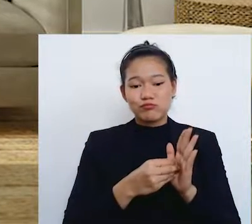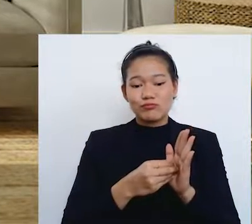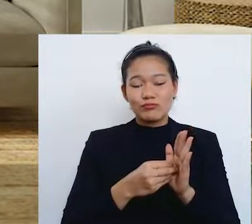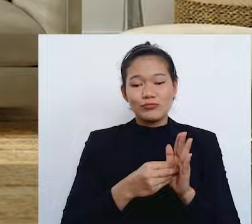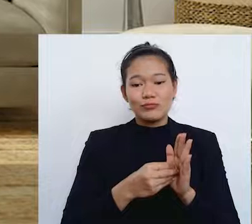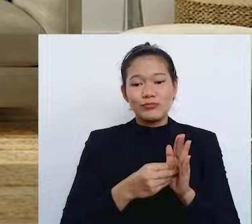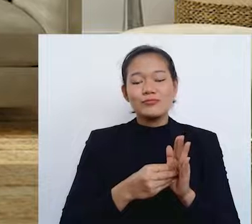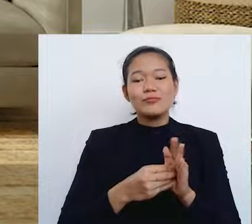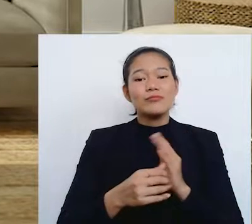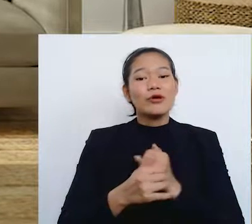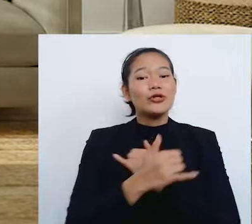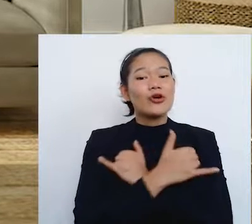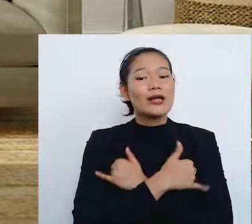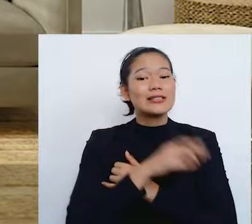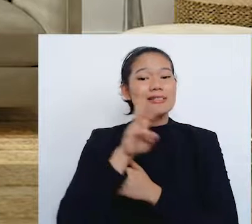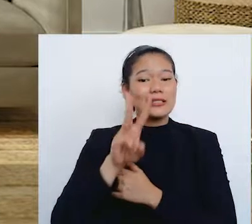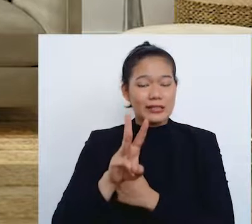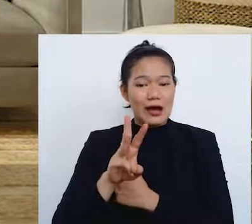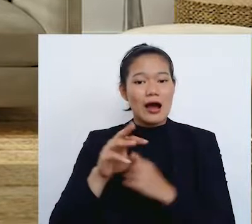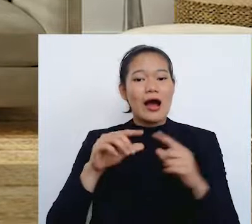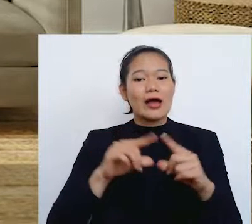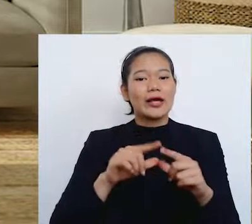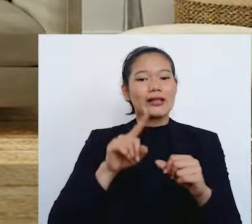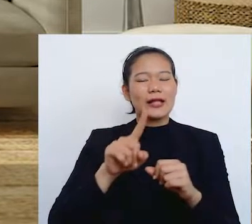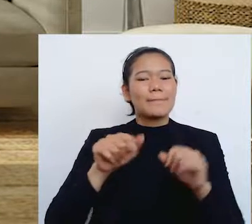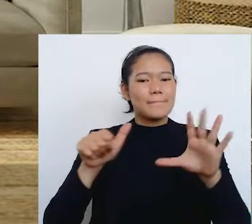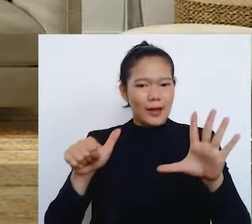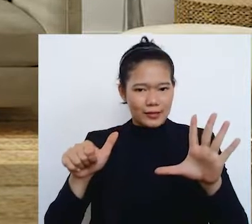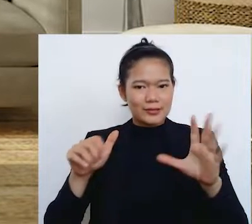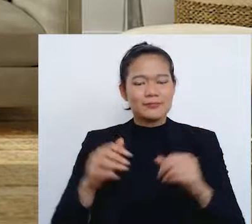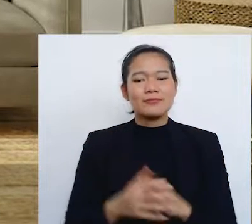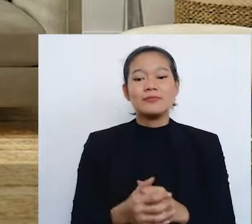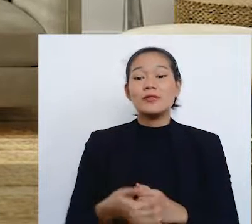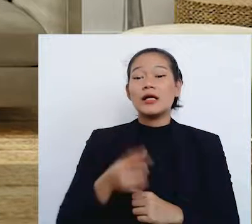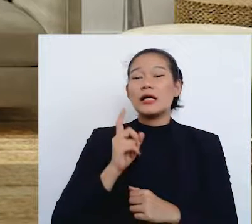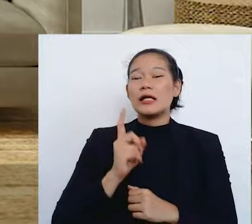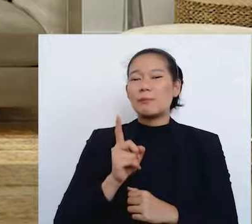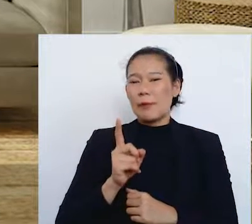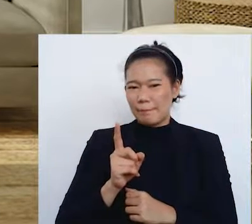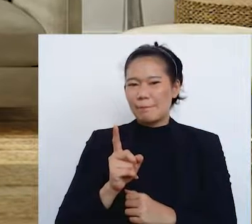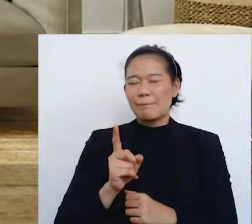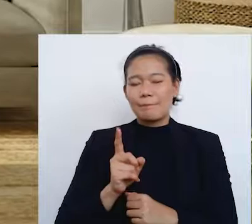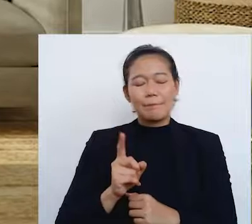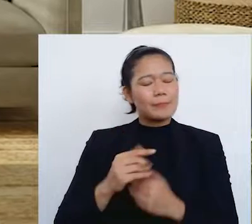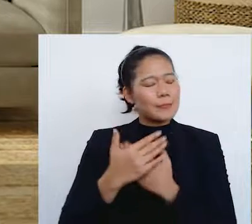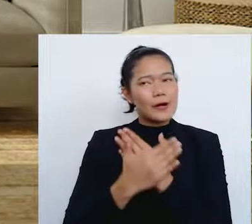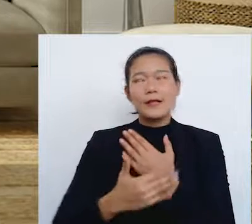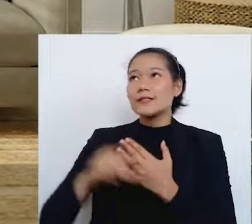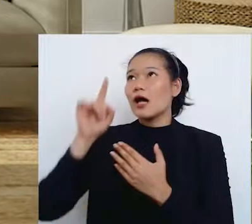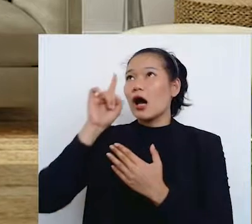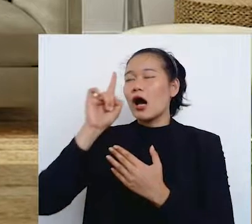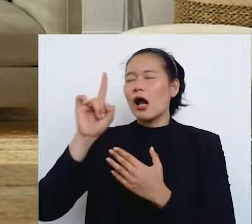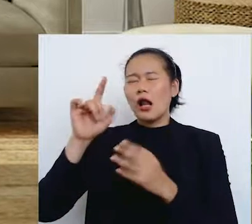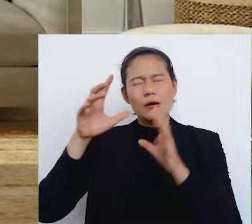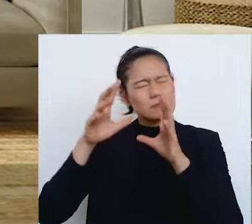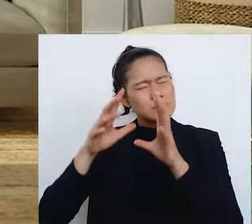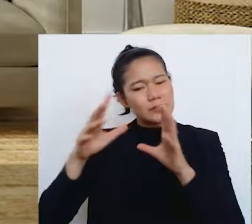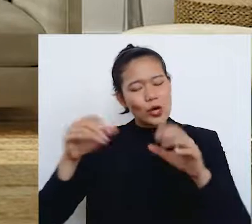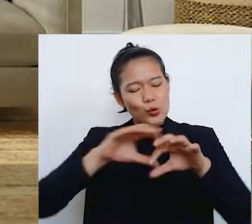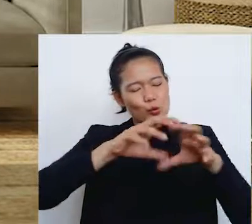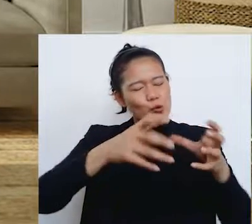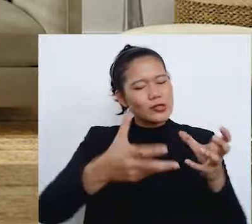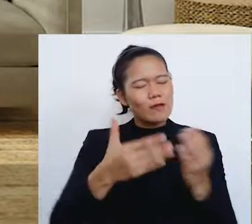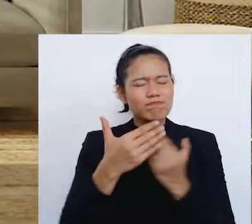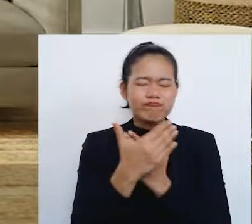sebagaimana tertulis di dalam Yohanes 3 ayat 16. Karena begitu besar kasih Allah